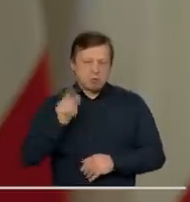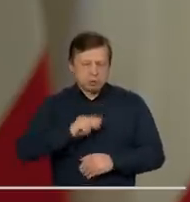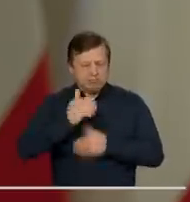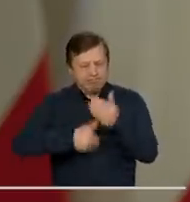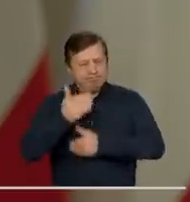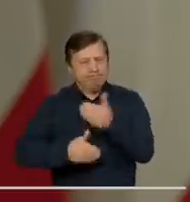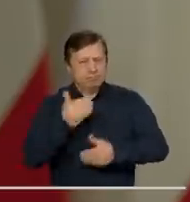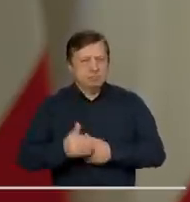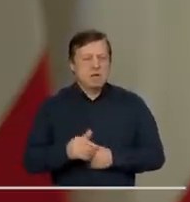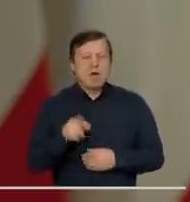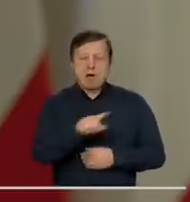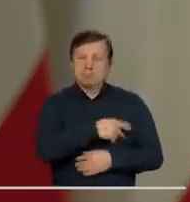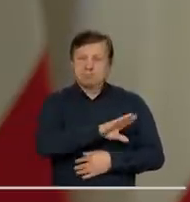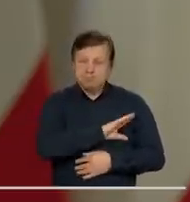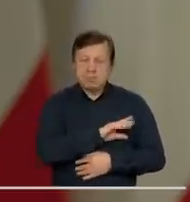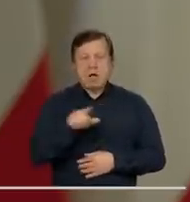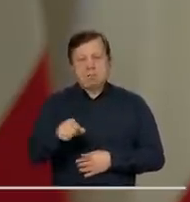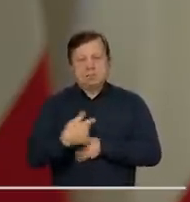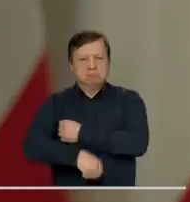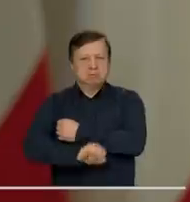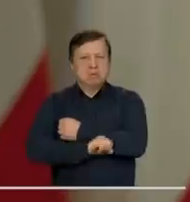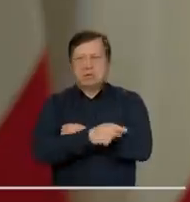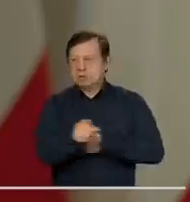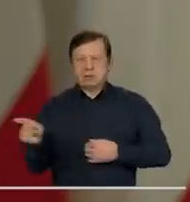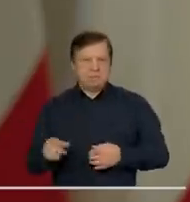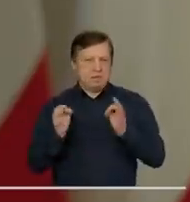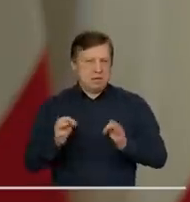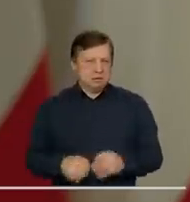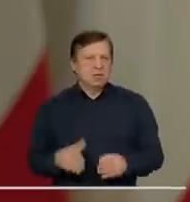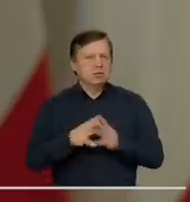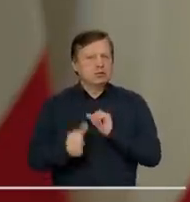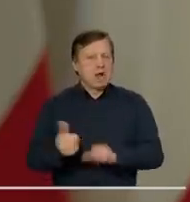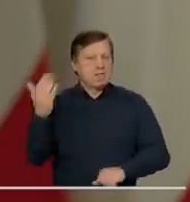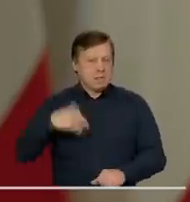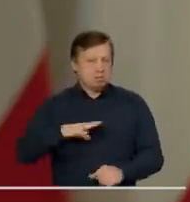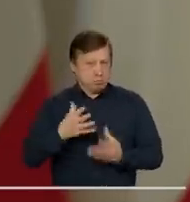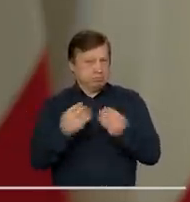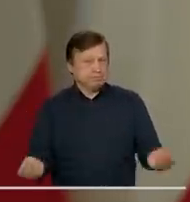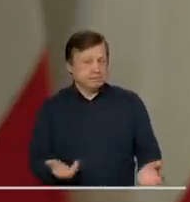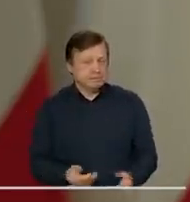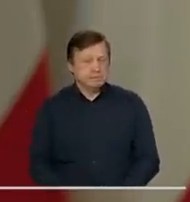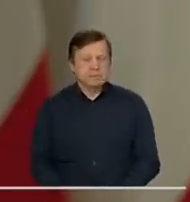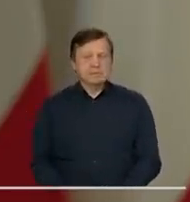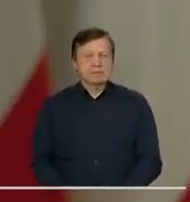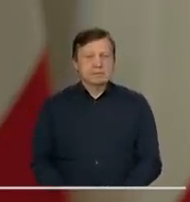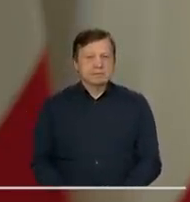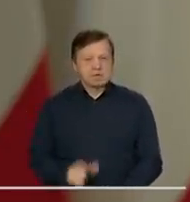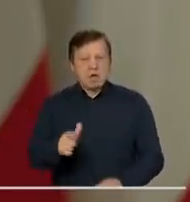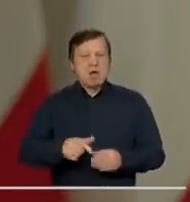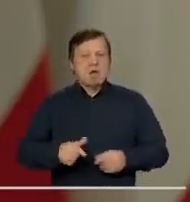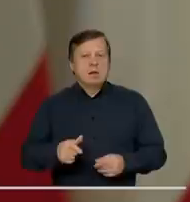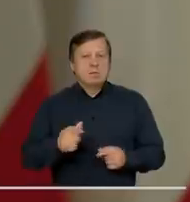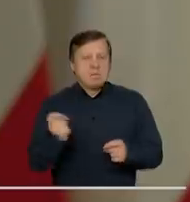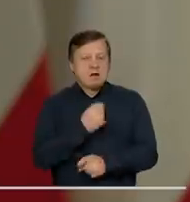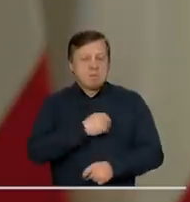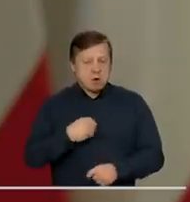By godnie zastąpić tych wybitnych przedstawicieli, których 10 lat temu straciliśmy. By rozwijać nasz